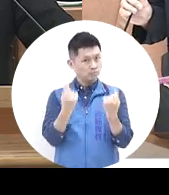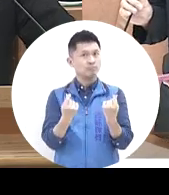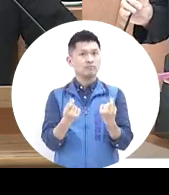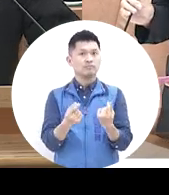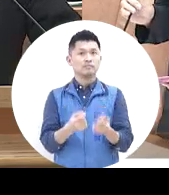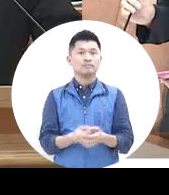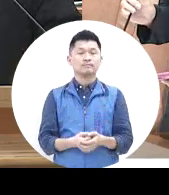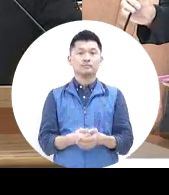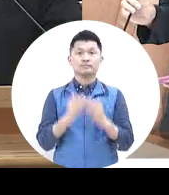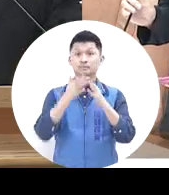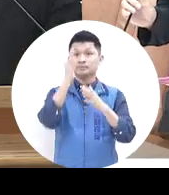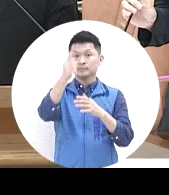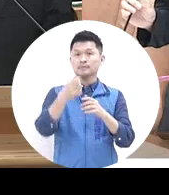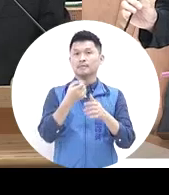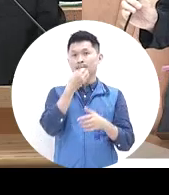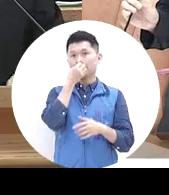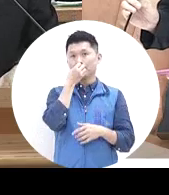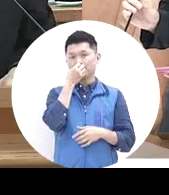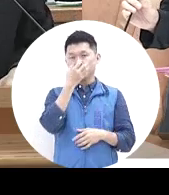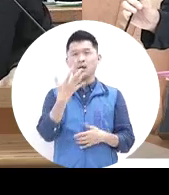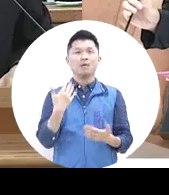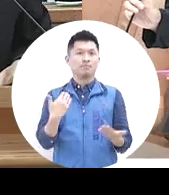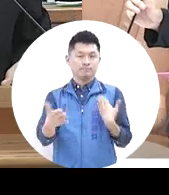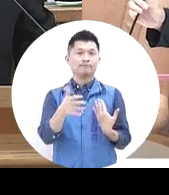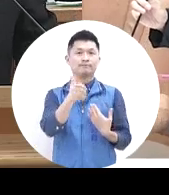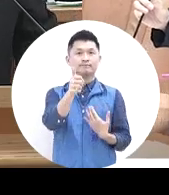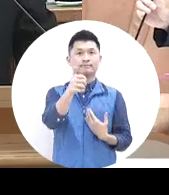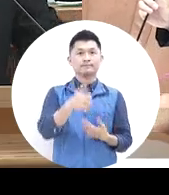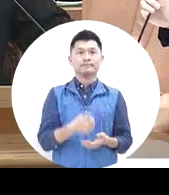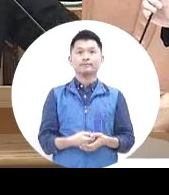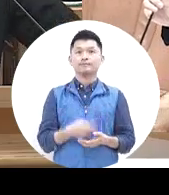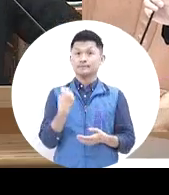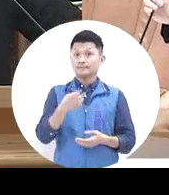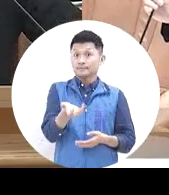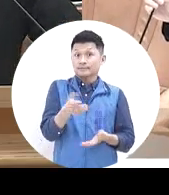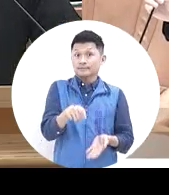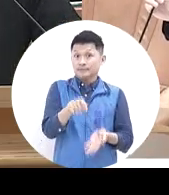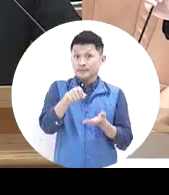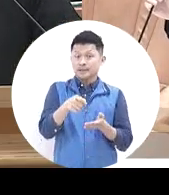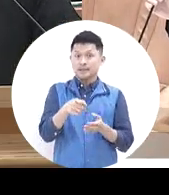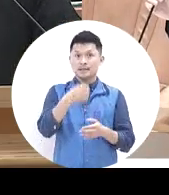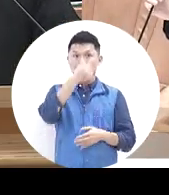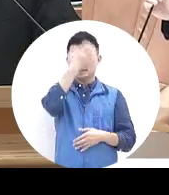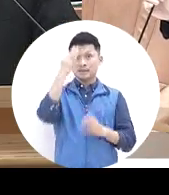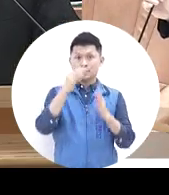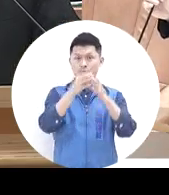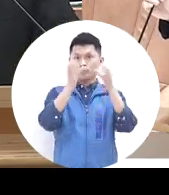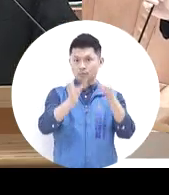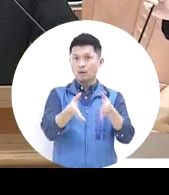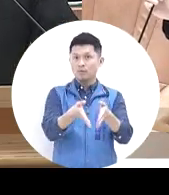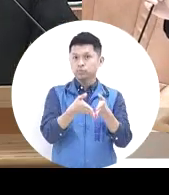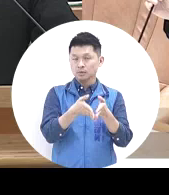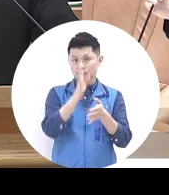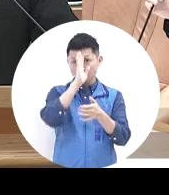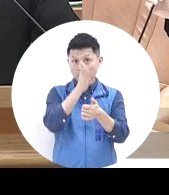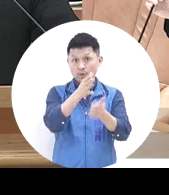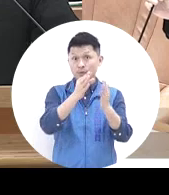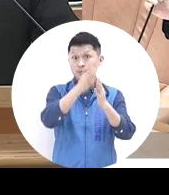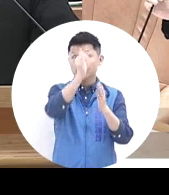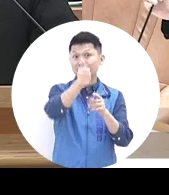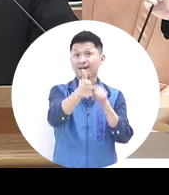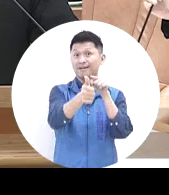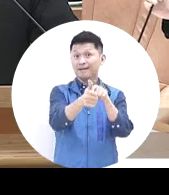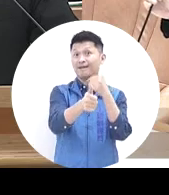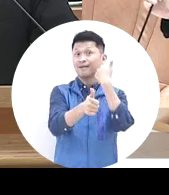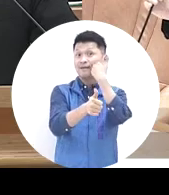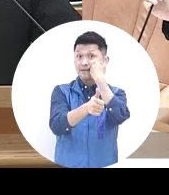市长很明确的表态。那另外您刚刚提到要成立青年局，我想请教局长这个人选其